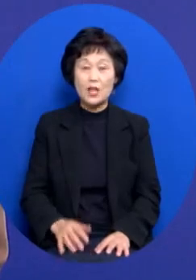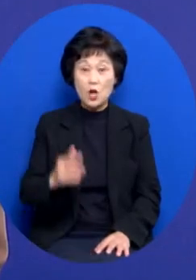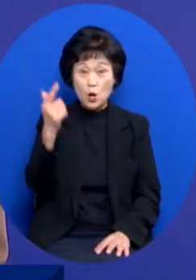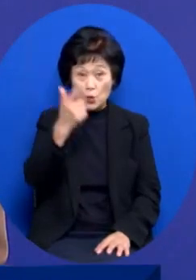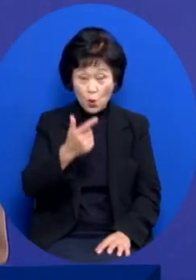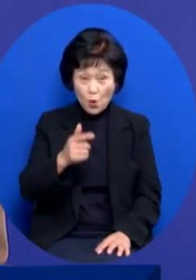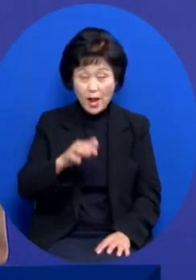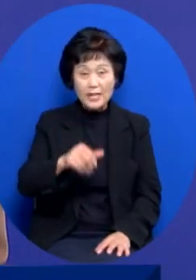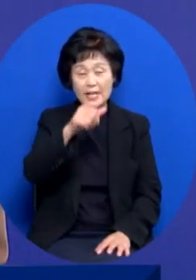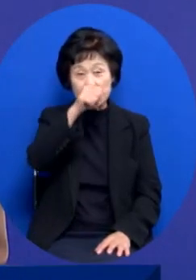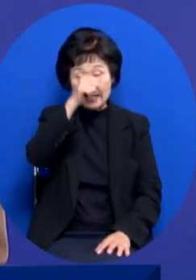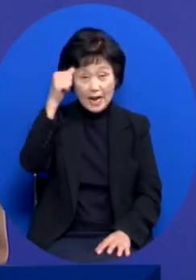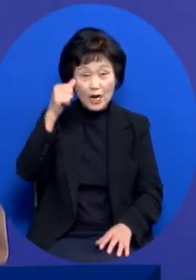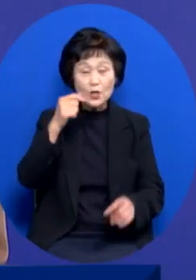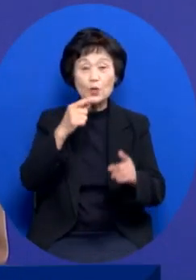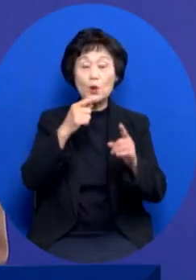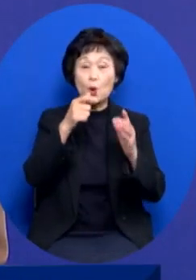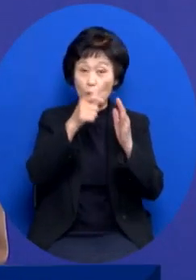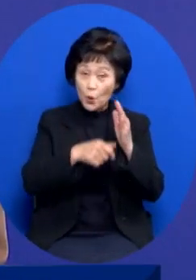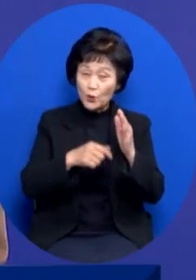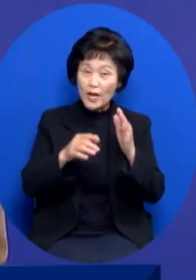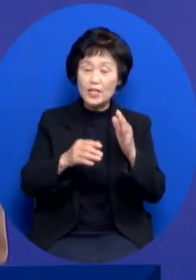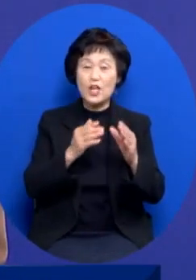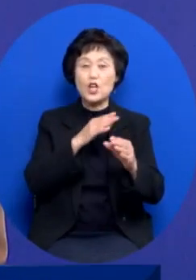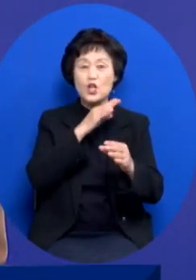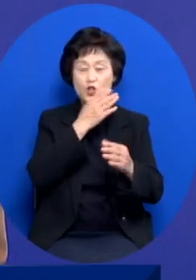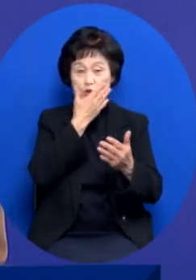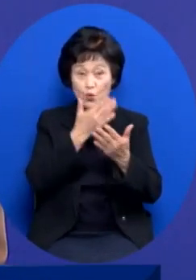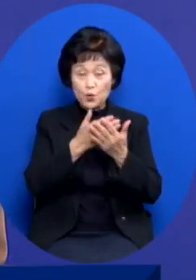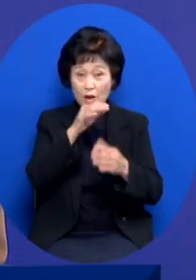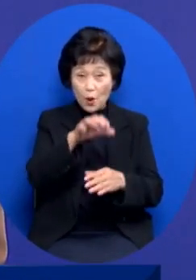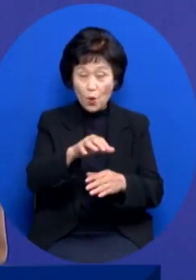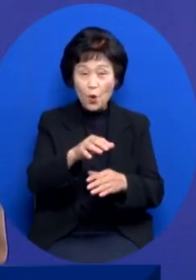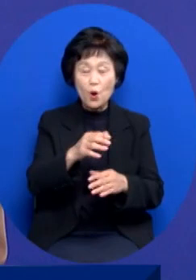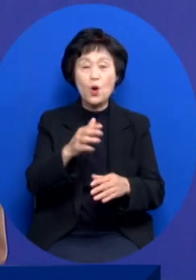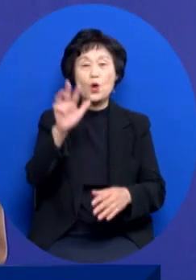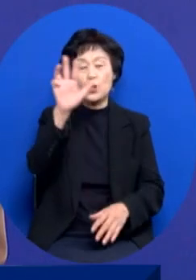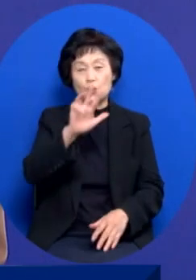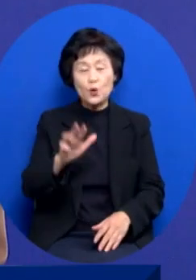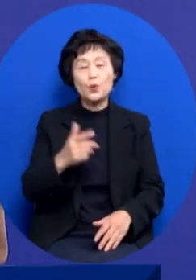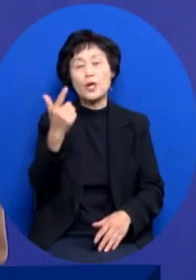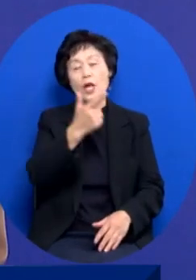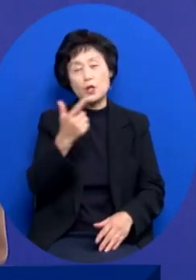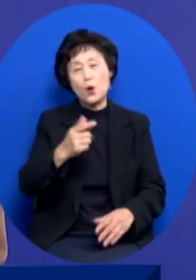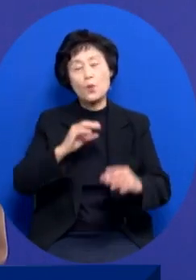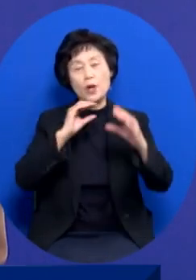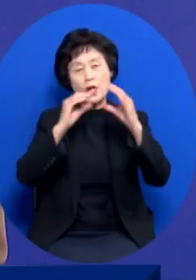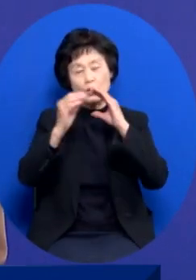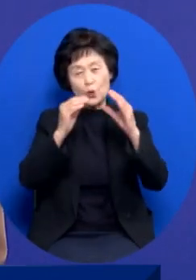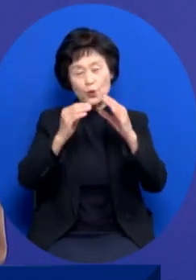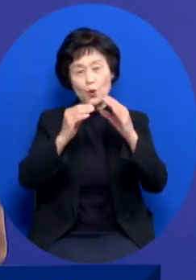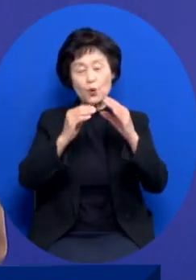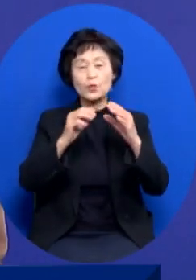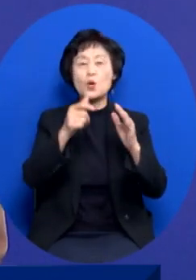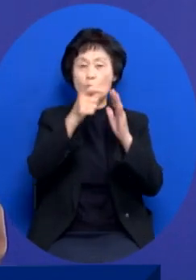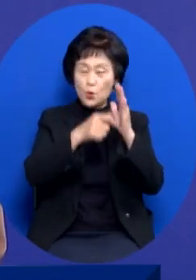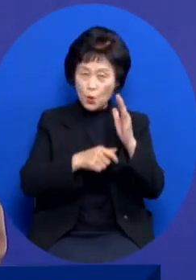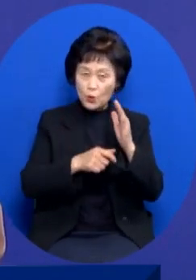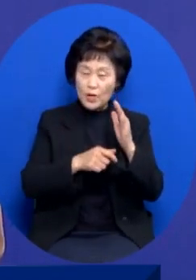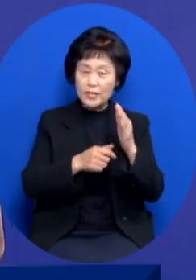노회는 장로교 정치의 핵심 단위입니다. 그런 만큼 총회와 노회의 소통은 교단 발전의 밑거름이 될 수